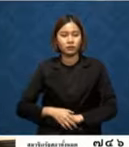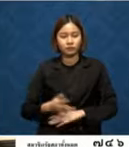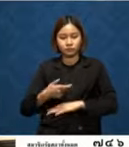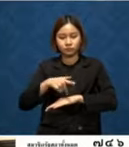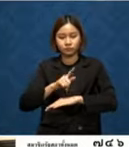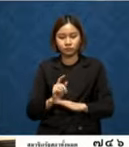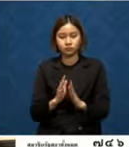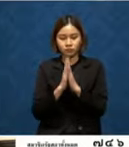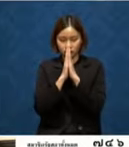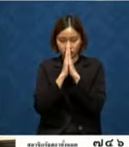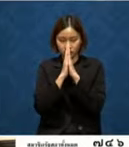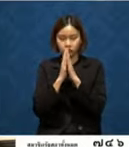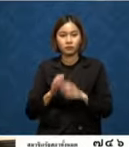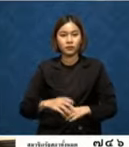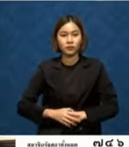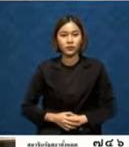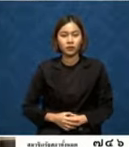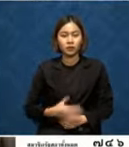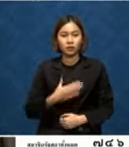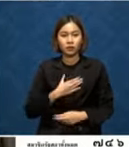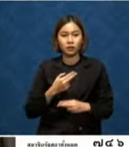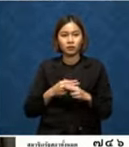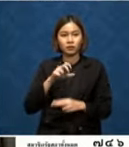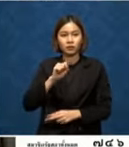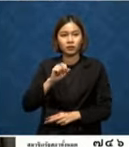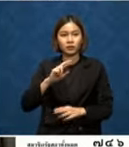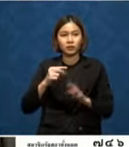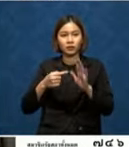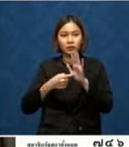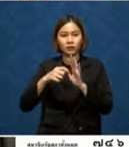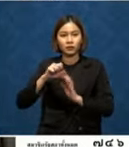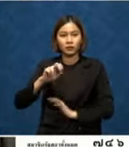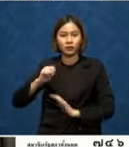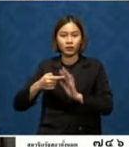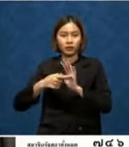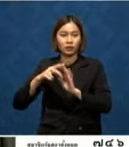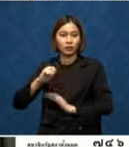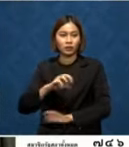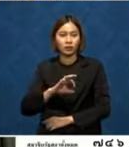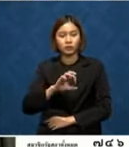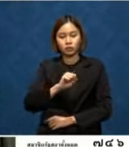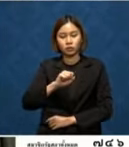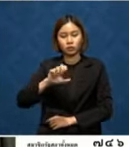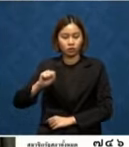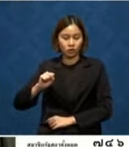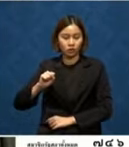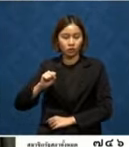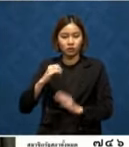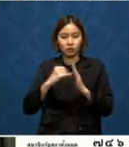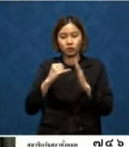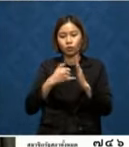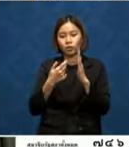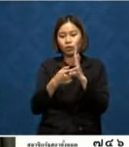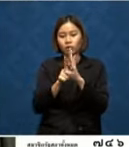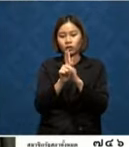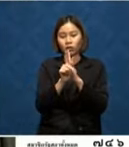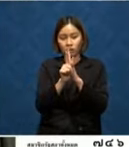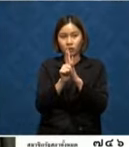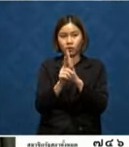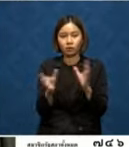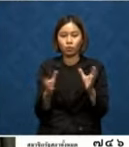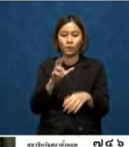อันรัฐสภาที่เคารพค่ะดิฉันนางสาวสุรัตน์ศนันท์อนุพรสมาชิกสภาผู้แทนราษฎรจังหวัดขอนแก่นเขต